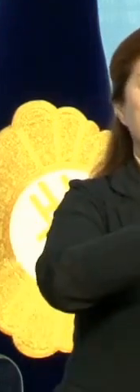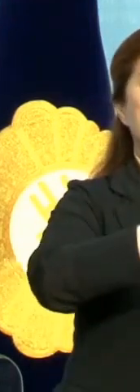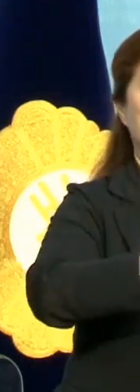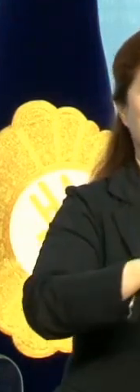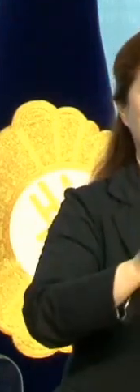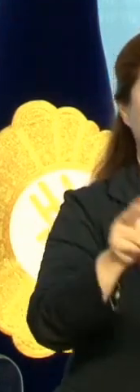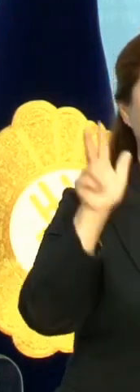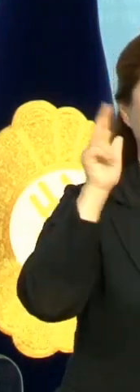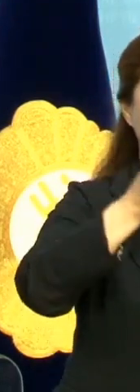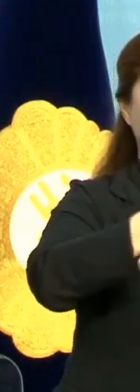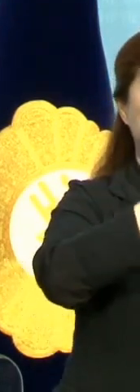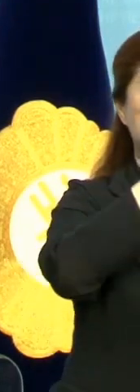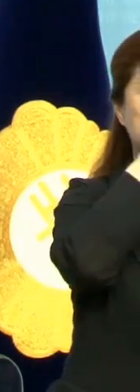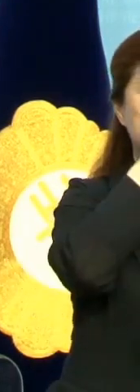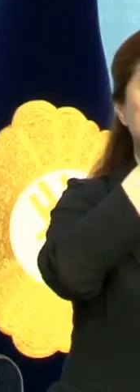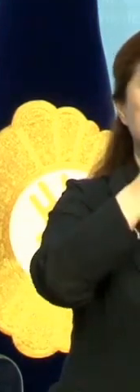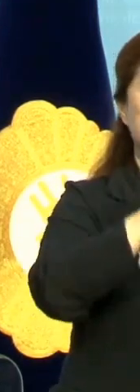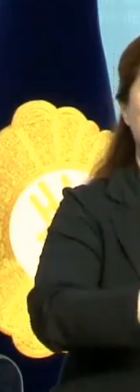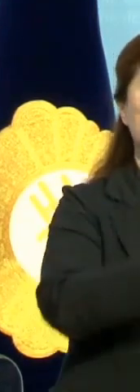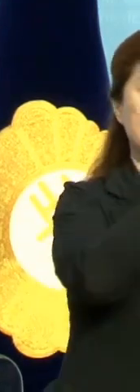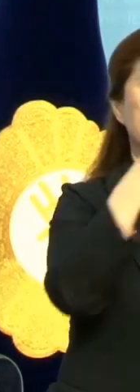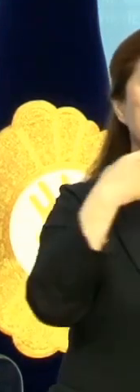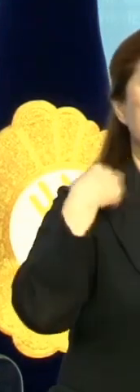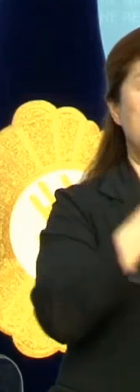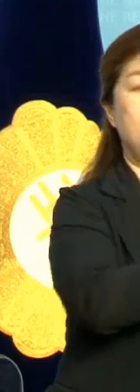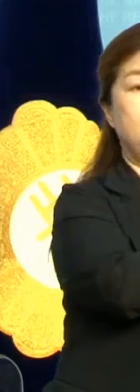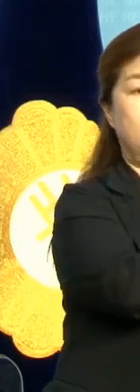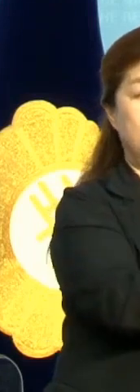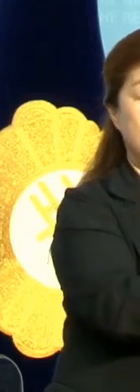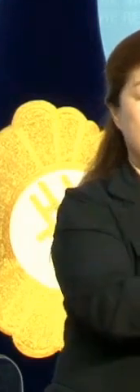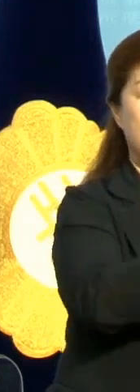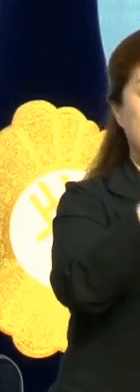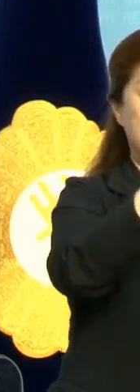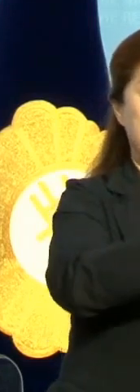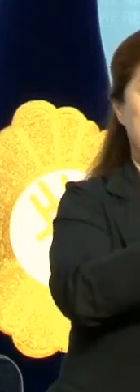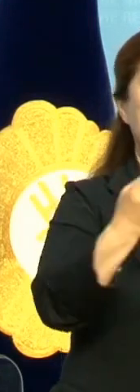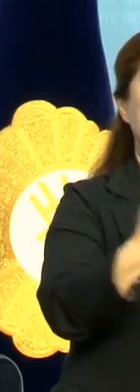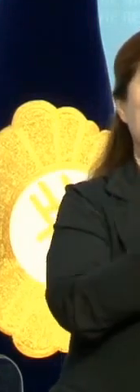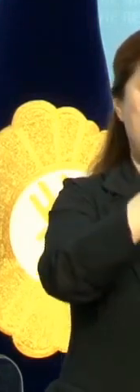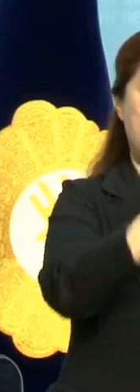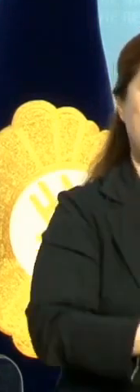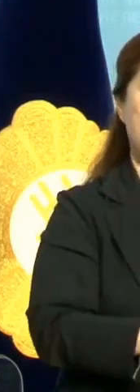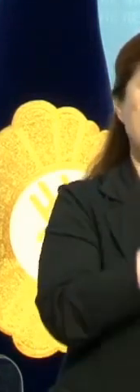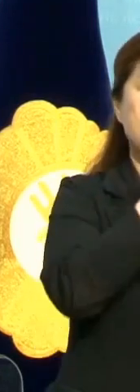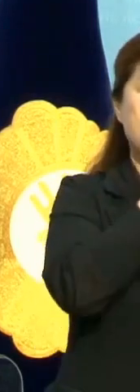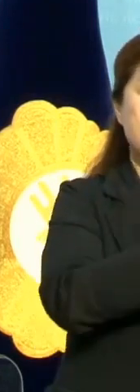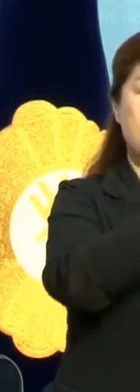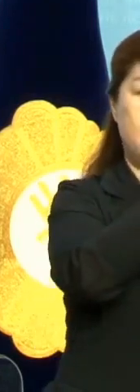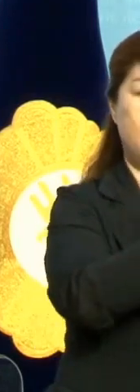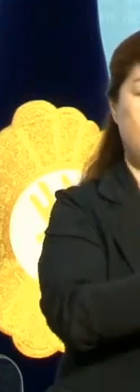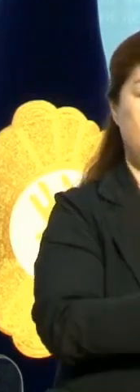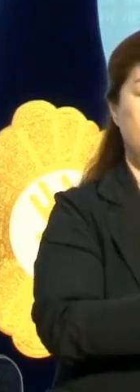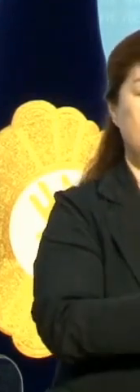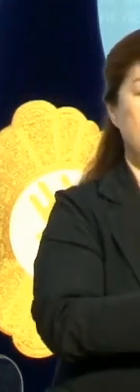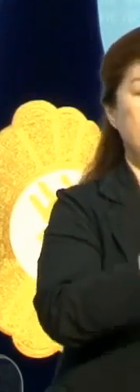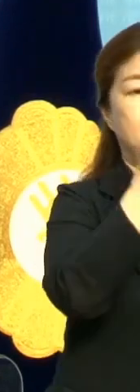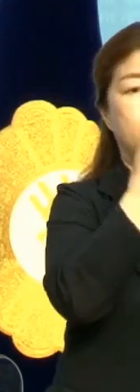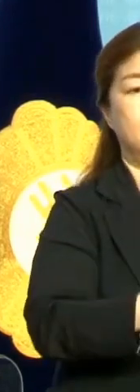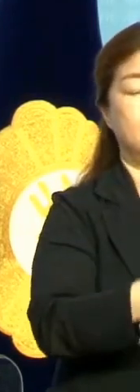해결하겠다고 공언하고 있습니다. 그러나 정부가 발의한 상법 개정안에는 핵심 사항인 집중투표제가 빠져